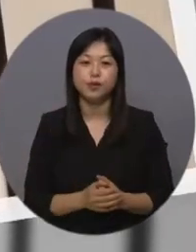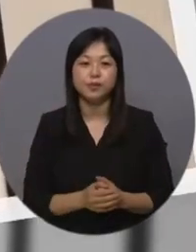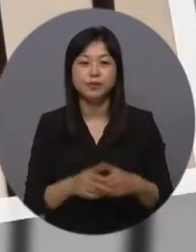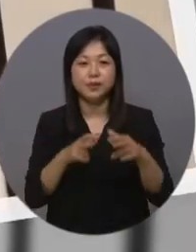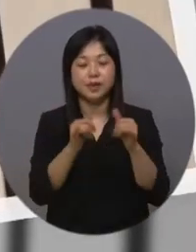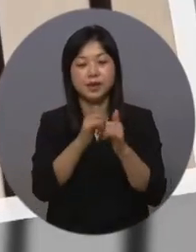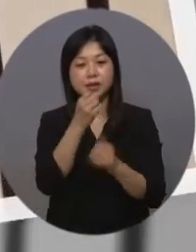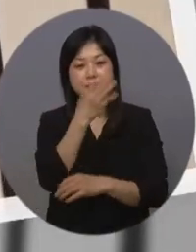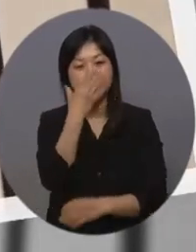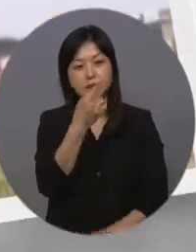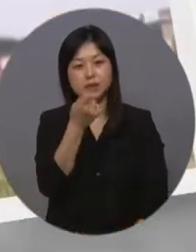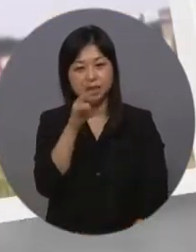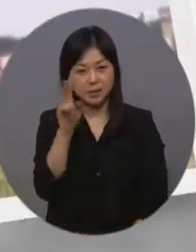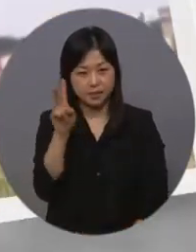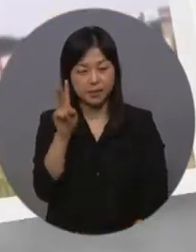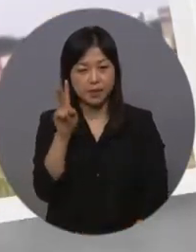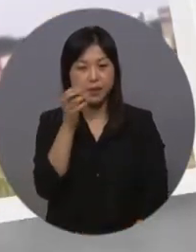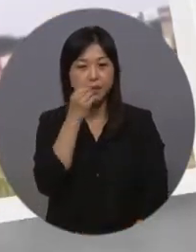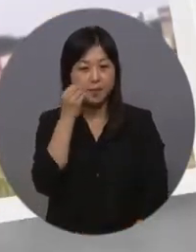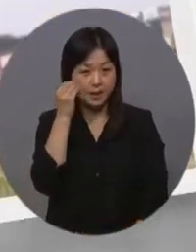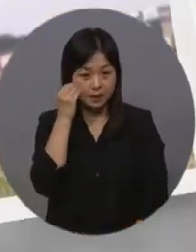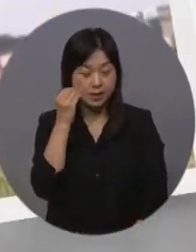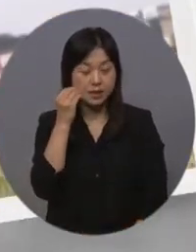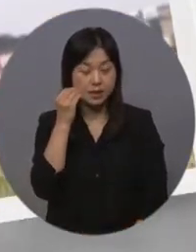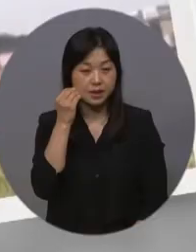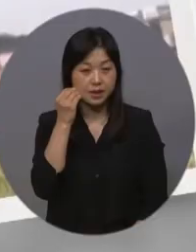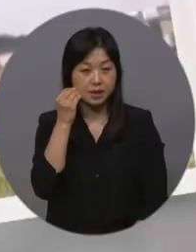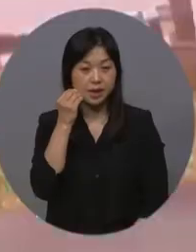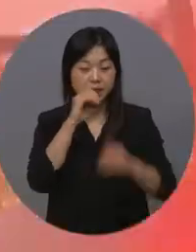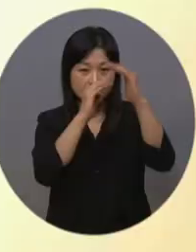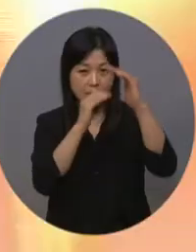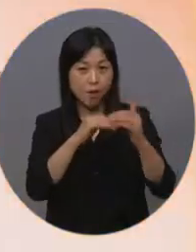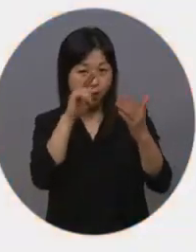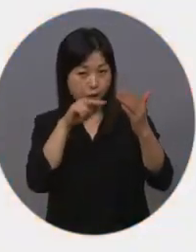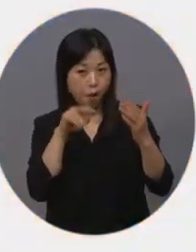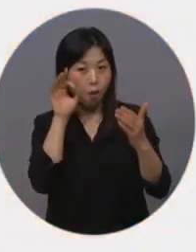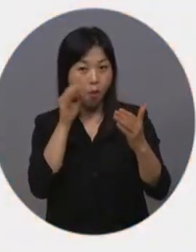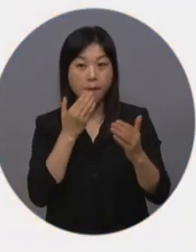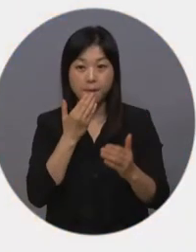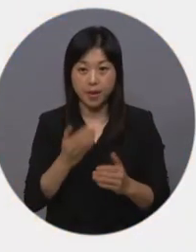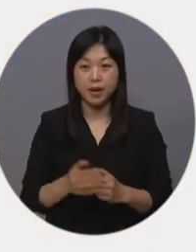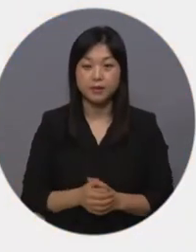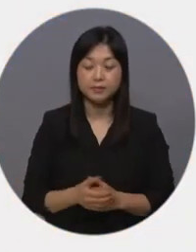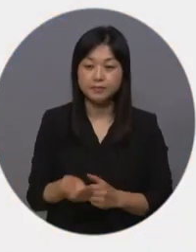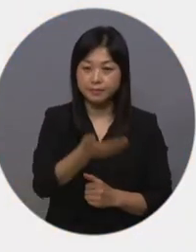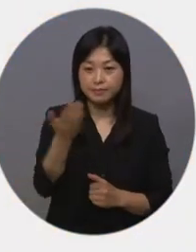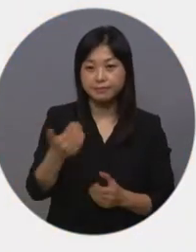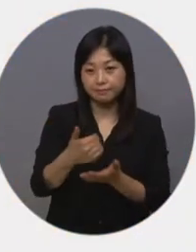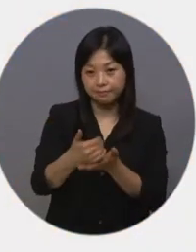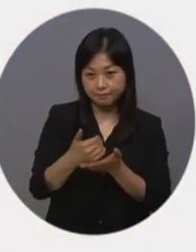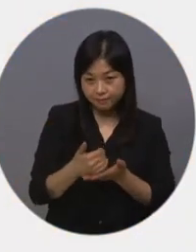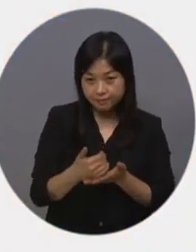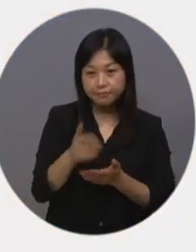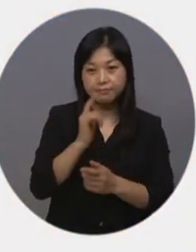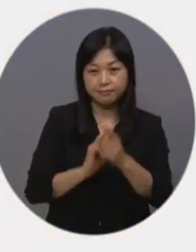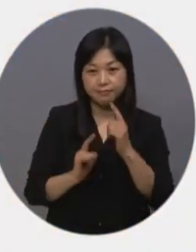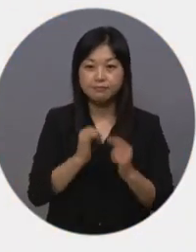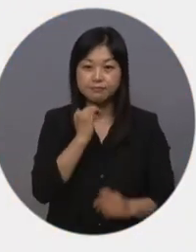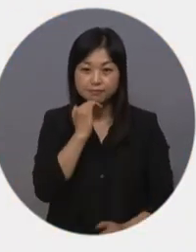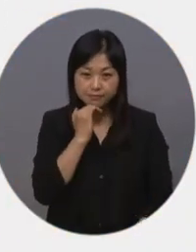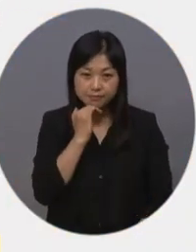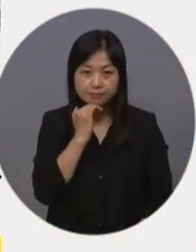웰페어뉴스 홈페이지를 통해 보다 다양한 소식을 접할 수 있습니다. 시청자 여러분의 제보를 기다립니다.